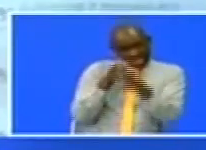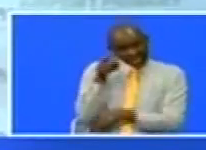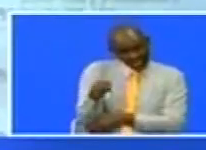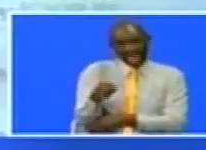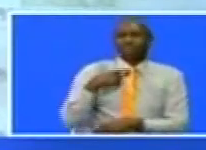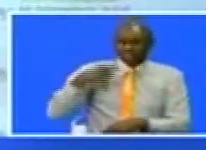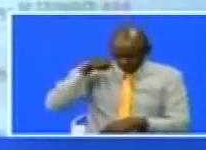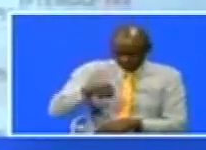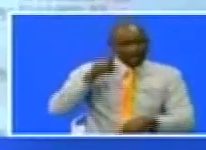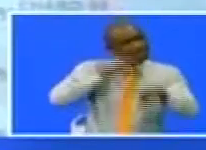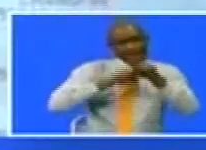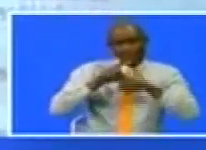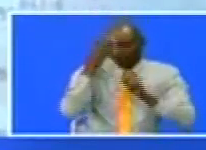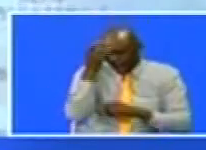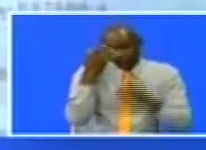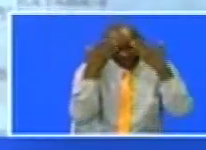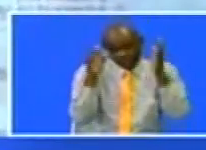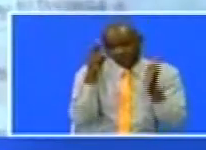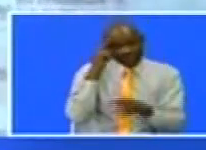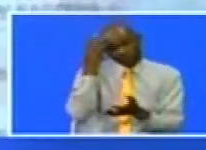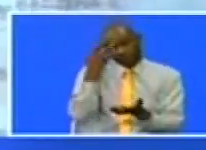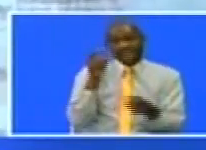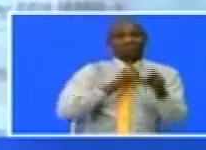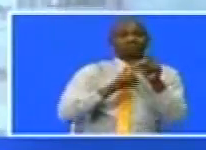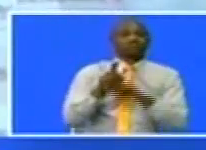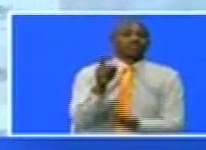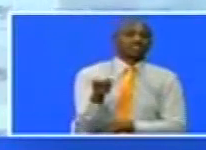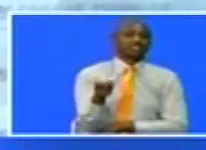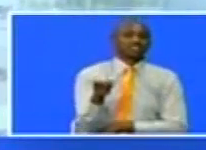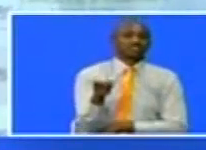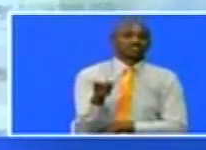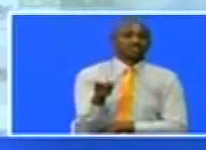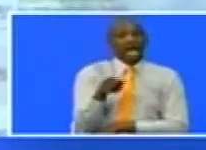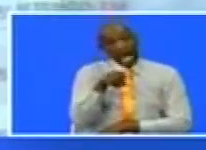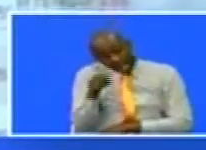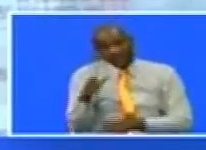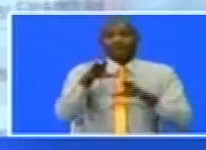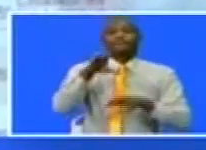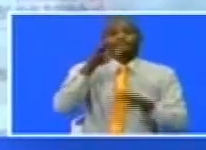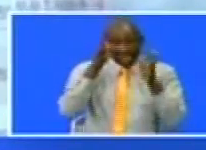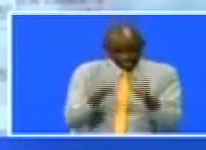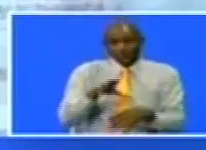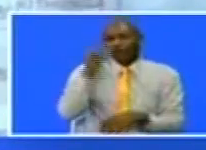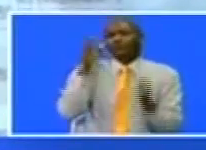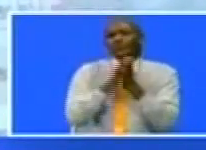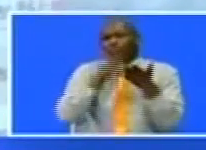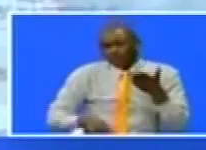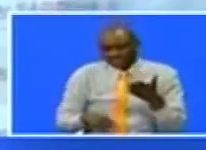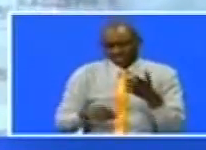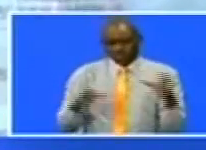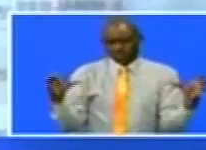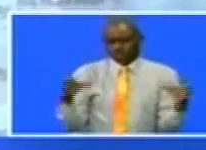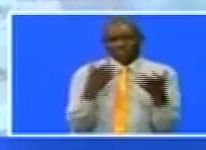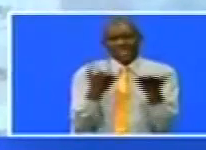mapema leo kwa sababu zisizojulikana. Madai ni kwamba alikamatwa alipatikana na baadhi ya vyombo ama